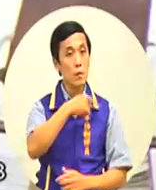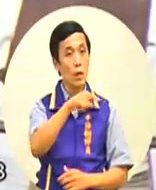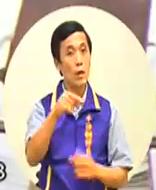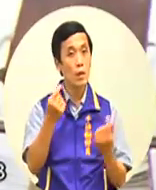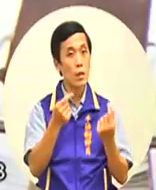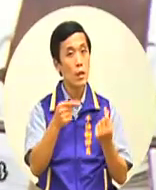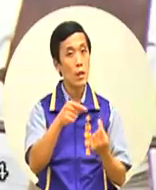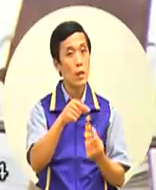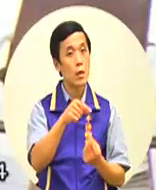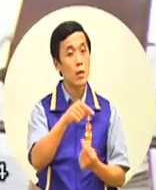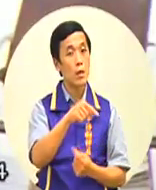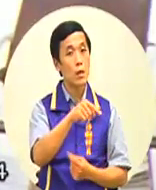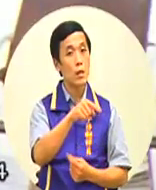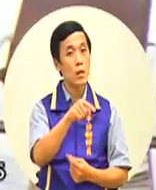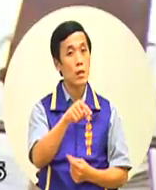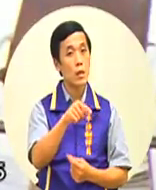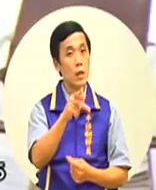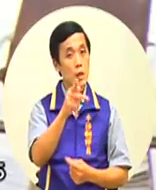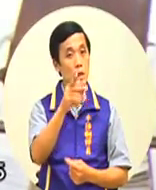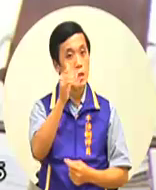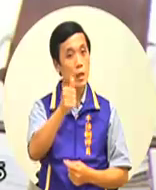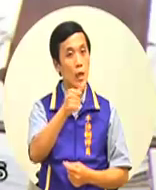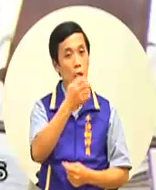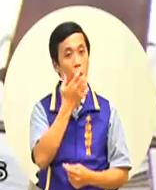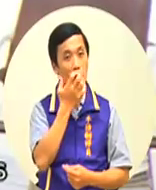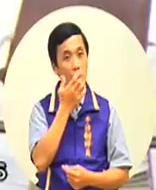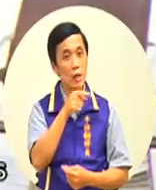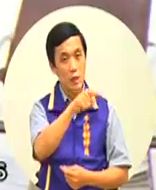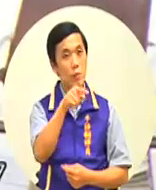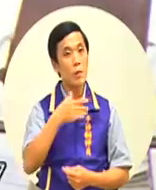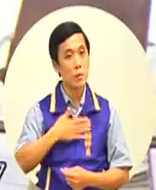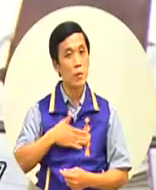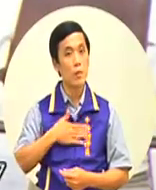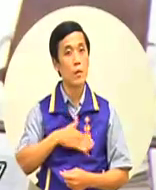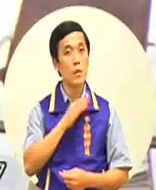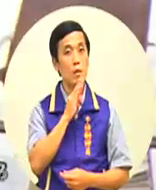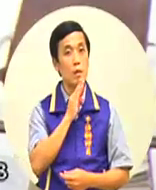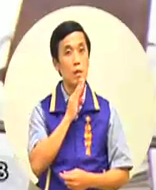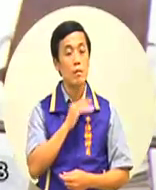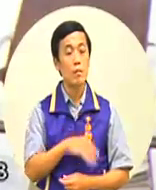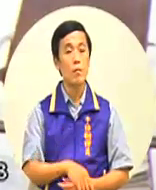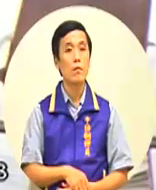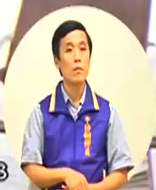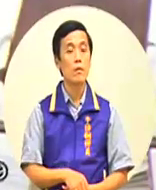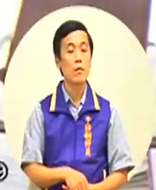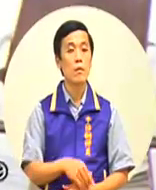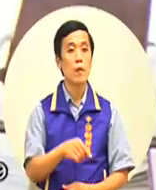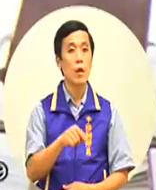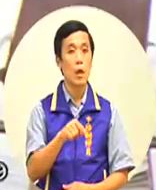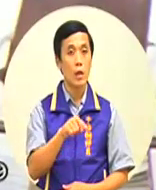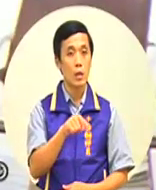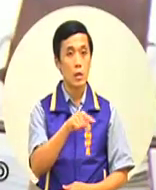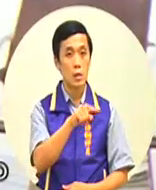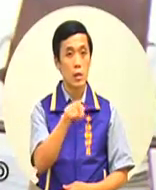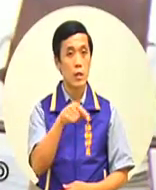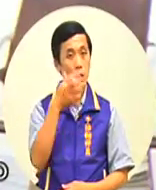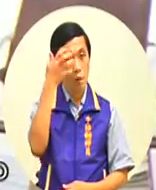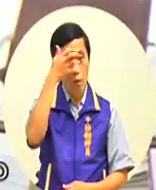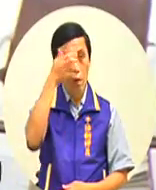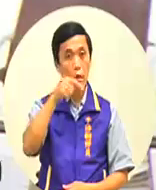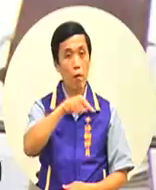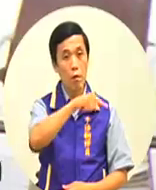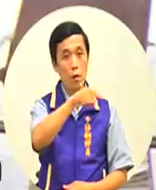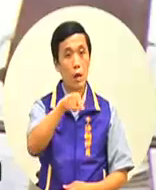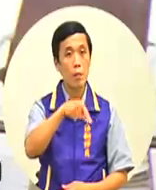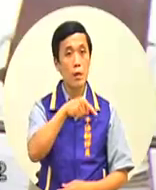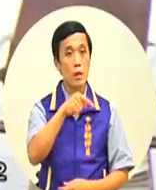群那个科长在笑对，你们都很清楚那这些那个长辈伊拢。